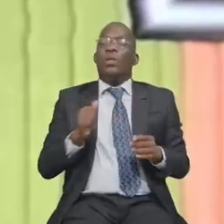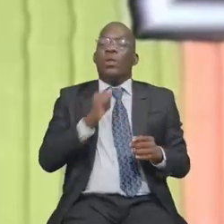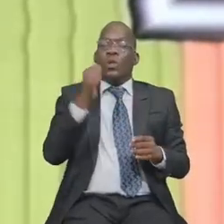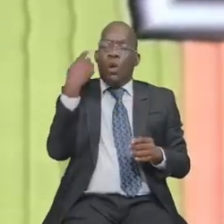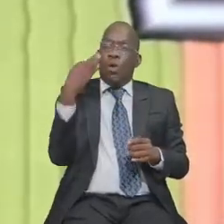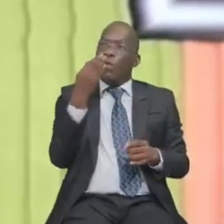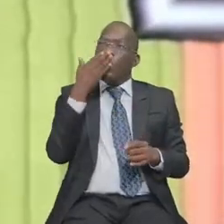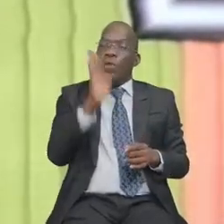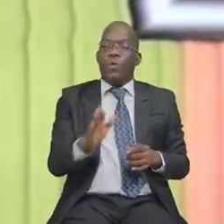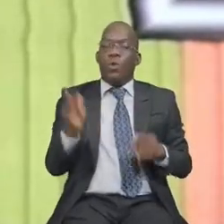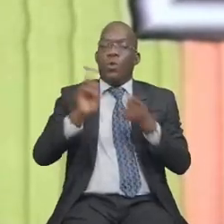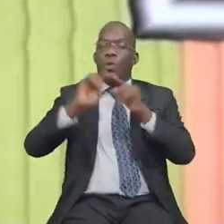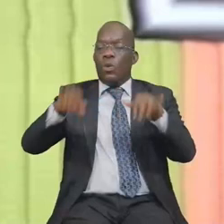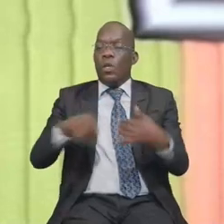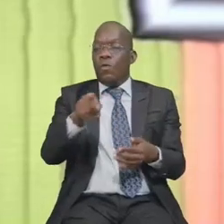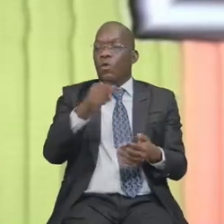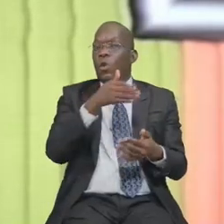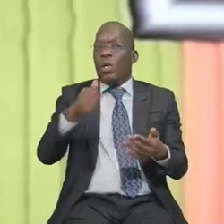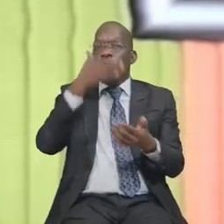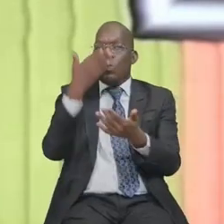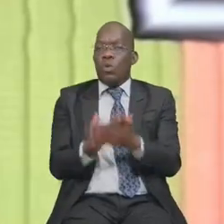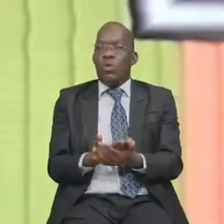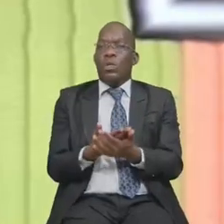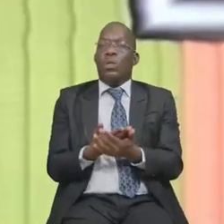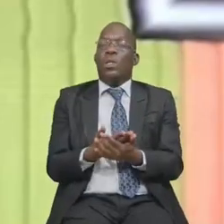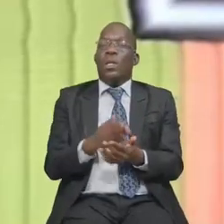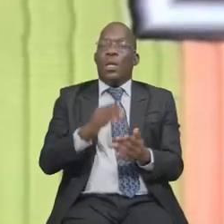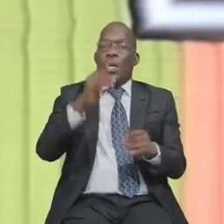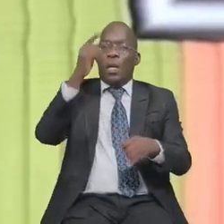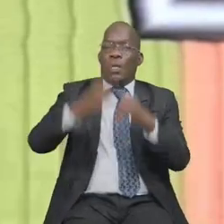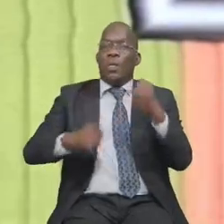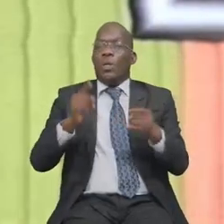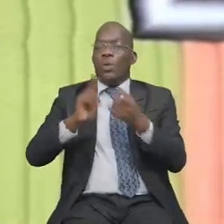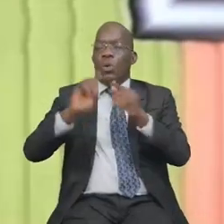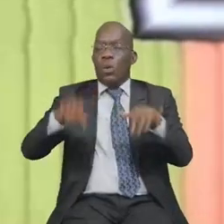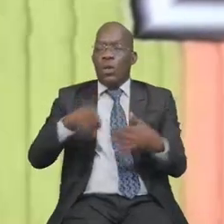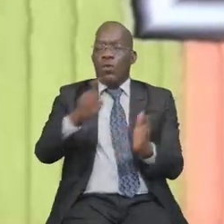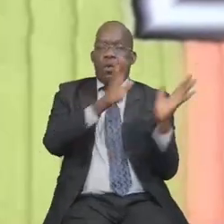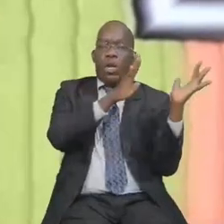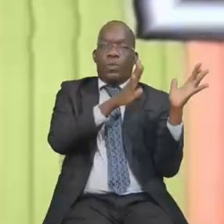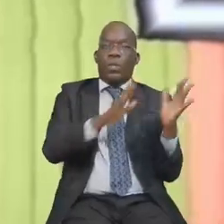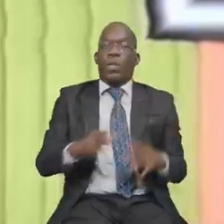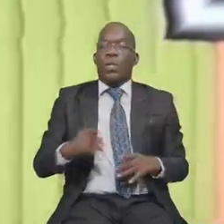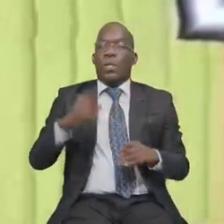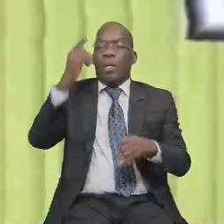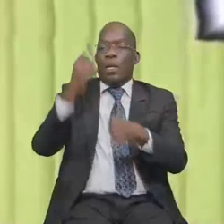et de l'espérance. Un avenir et de l'espérance. Et à la fin de chaque mois,